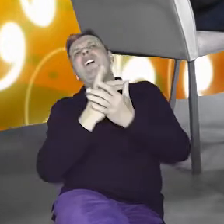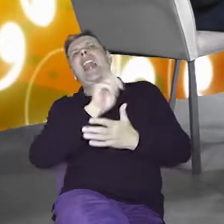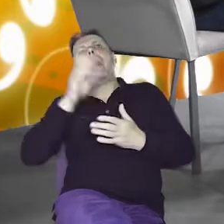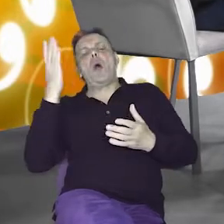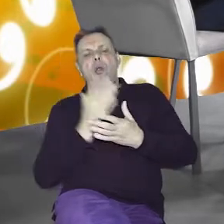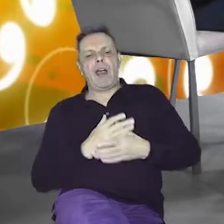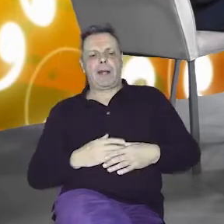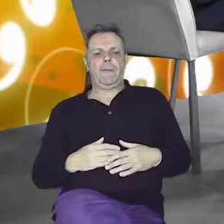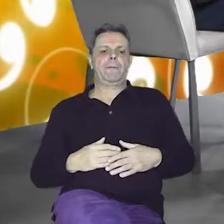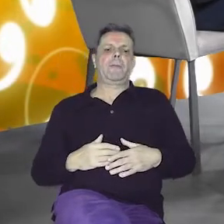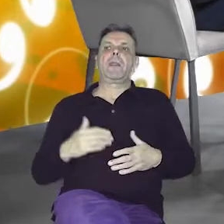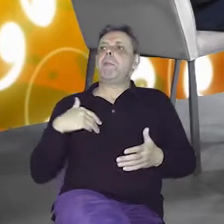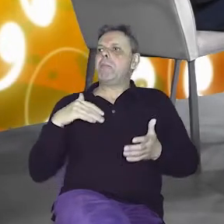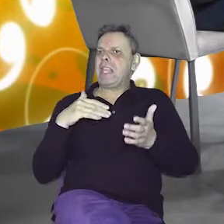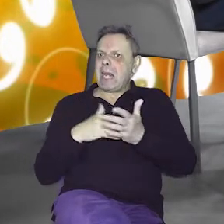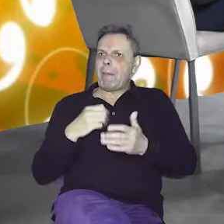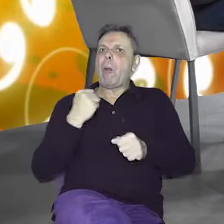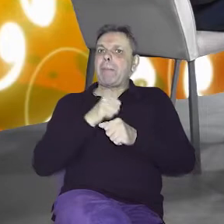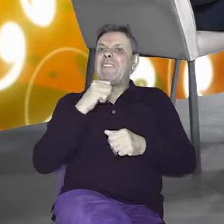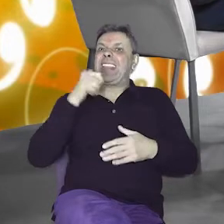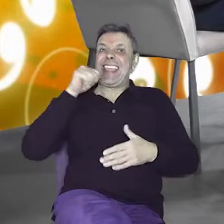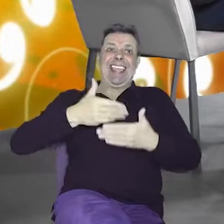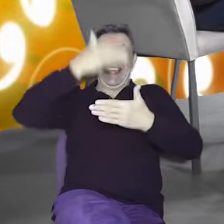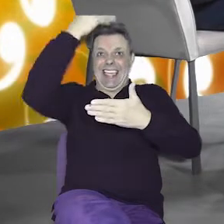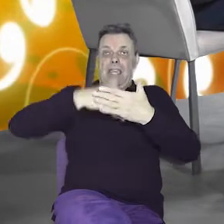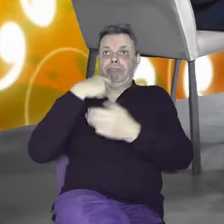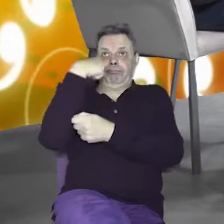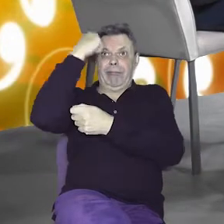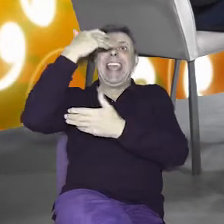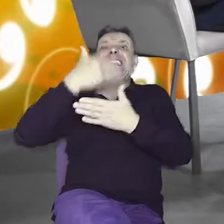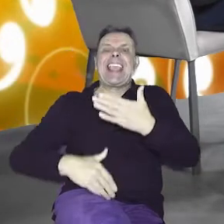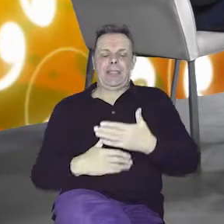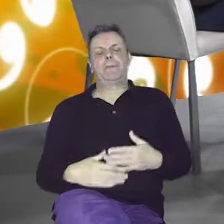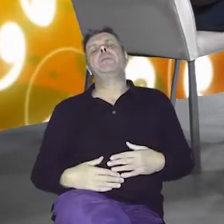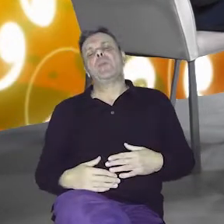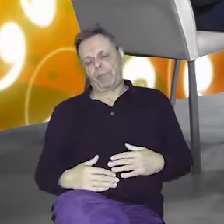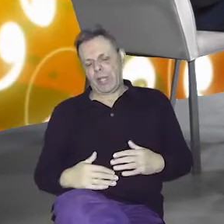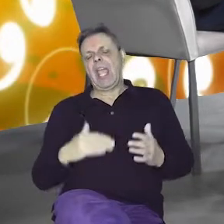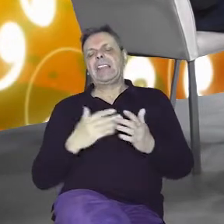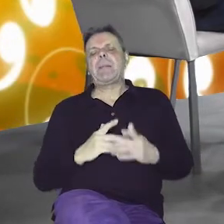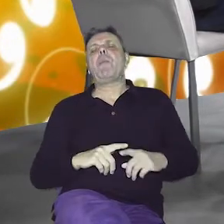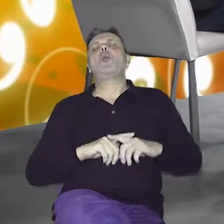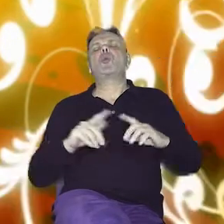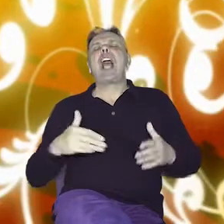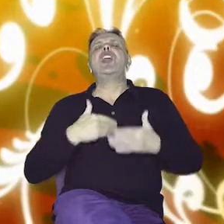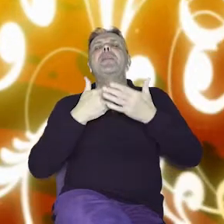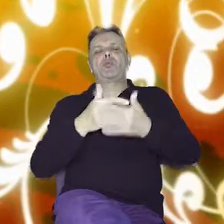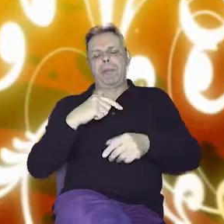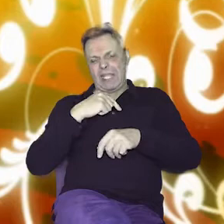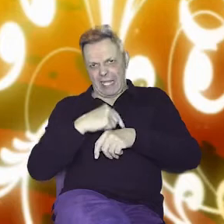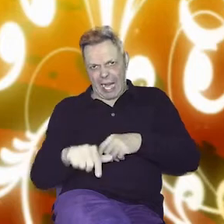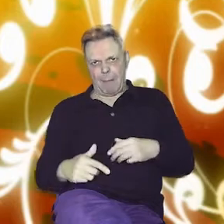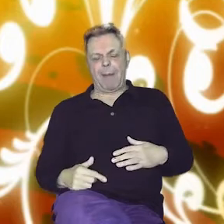ću napraviti ovo, pa nema veze da to paše ili ne paše, jer trebamo i zid napraviti. Znači, treba se